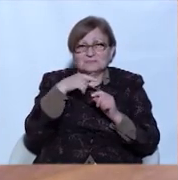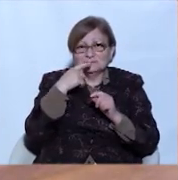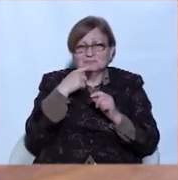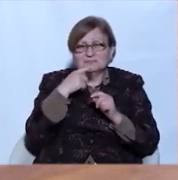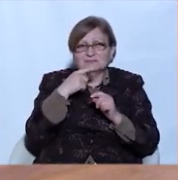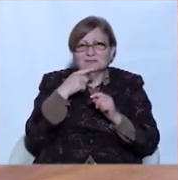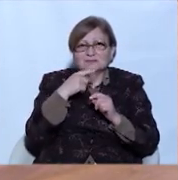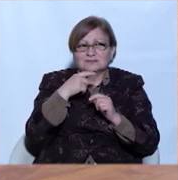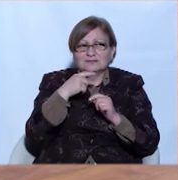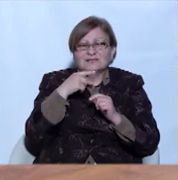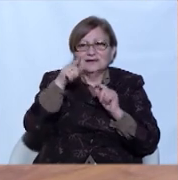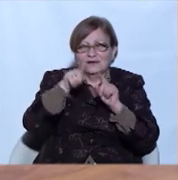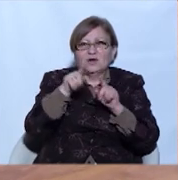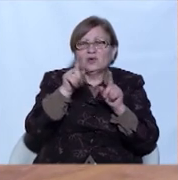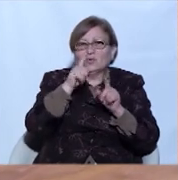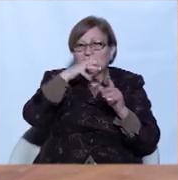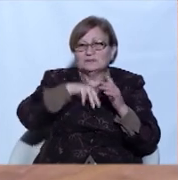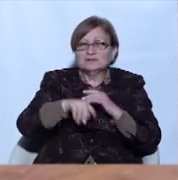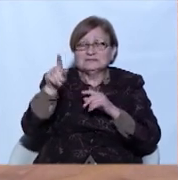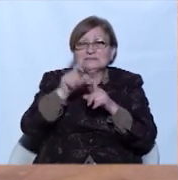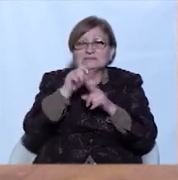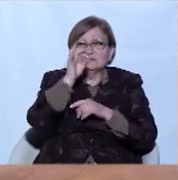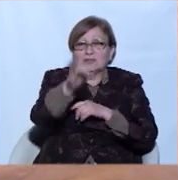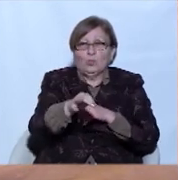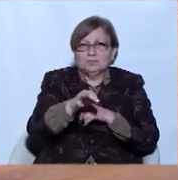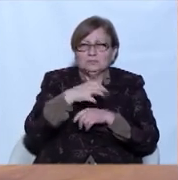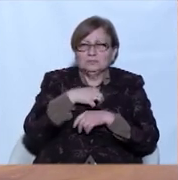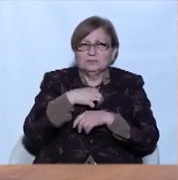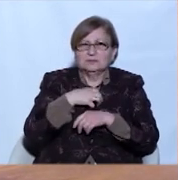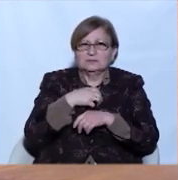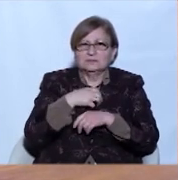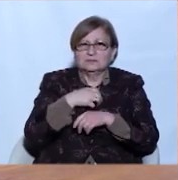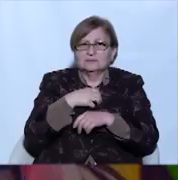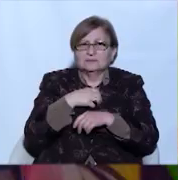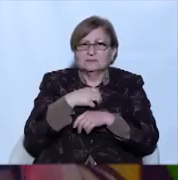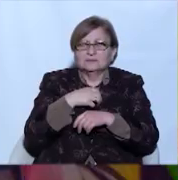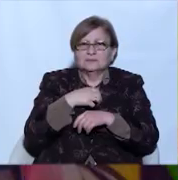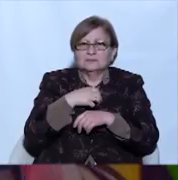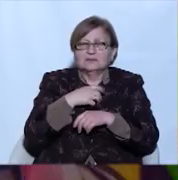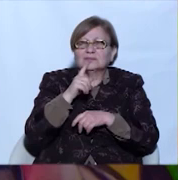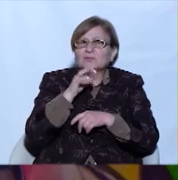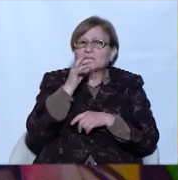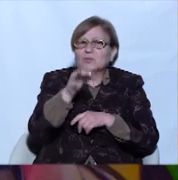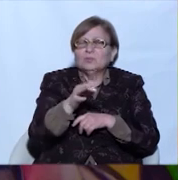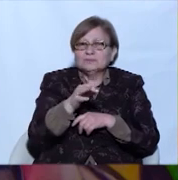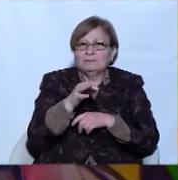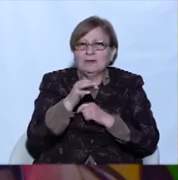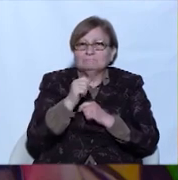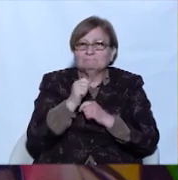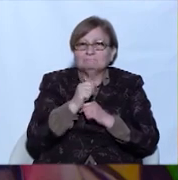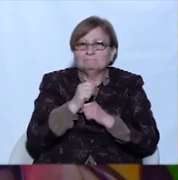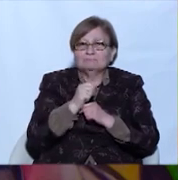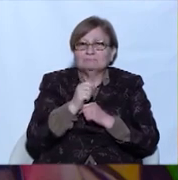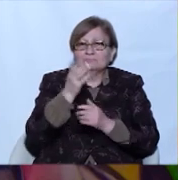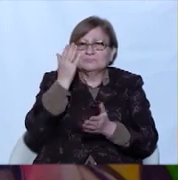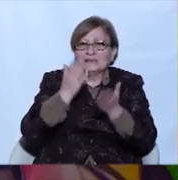მათ სული აქვთ და აი ესეთ ფრაზას ახსენებს როგორ იცით როგორ ახსენებს